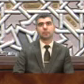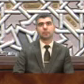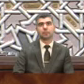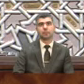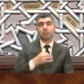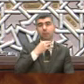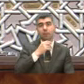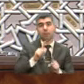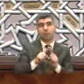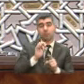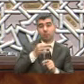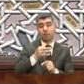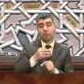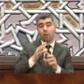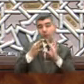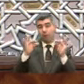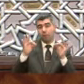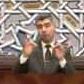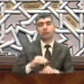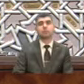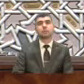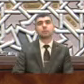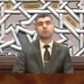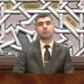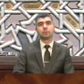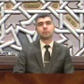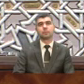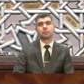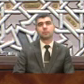أو تعتبروا قد استنفذتم الوقت المخصص.